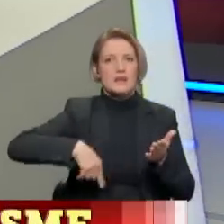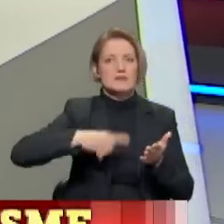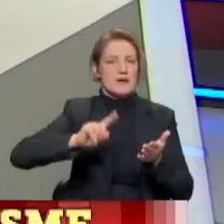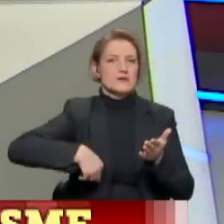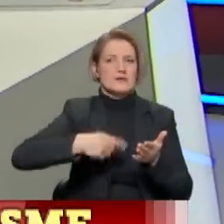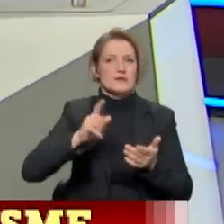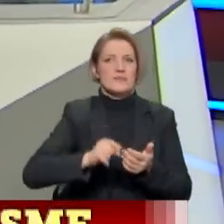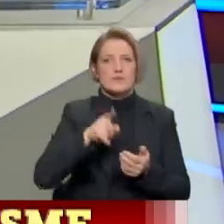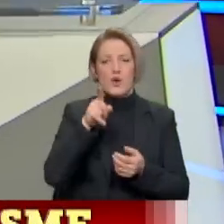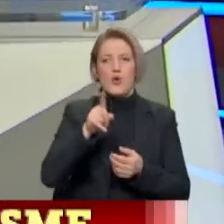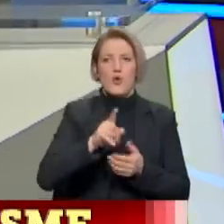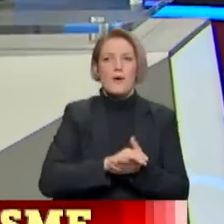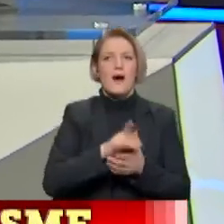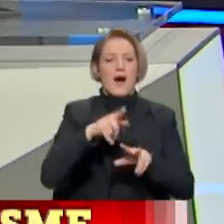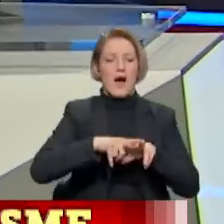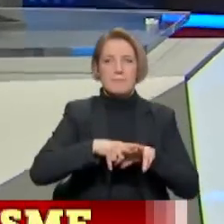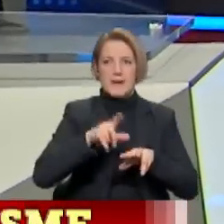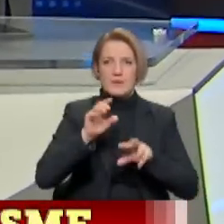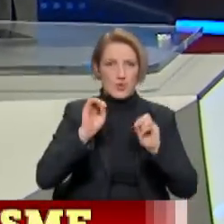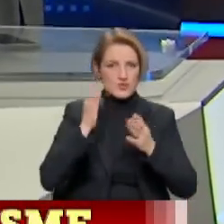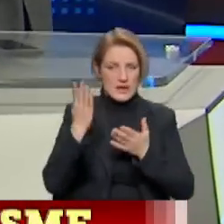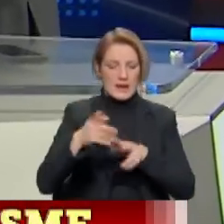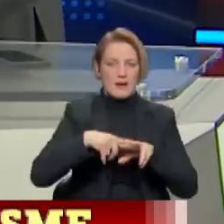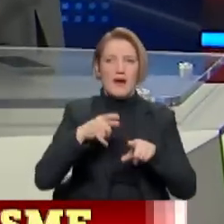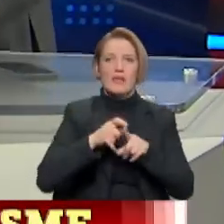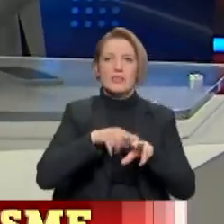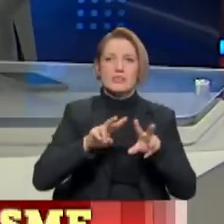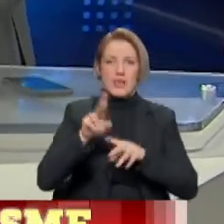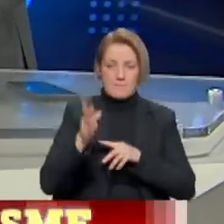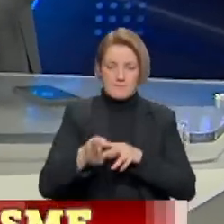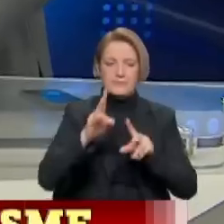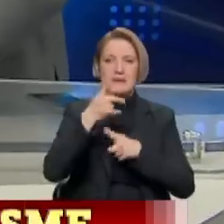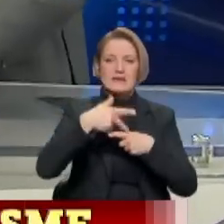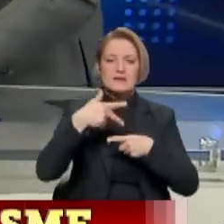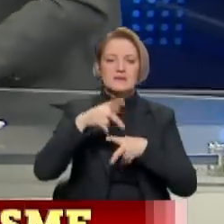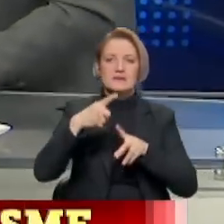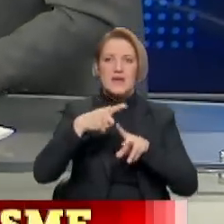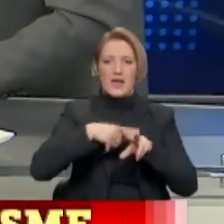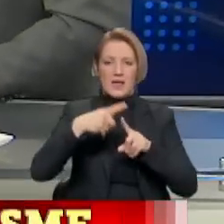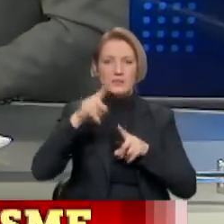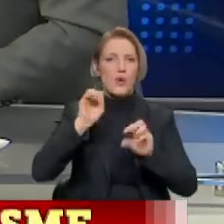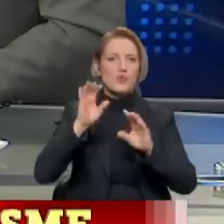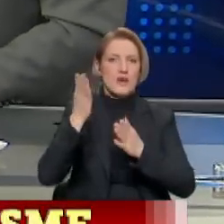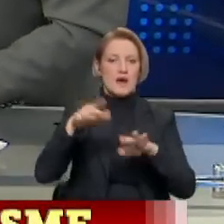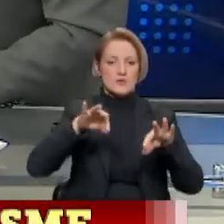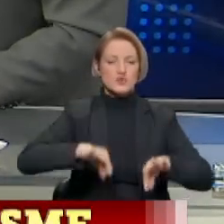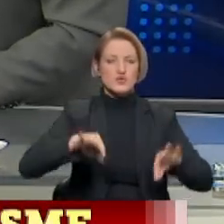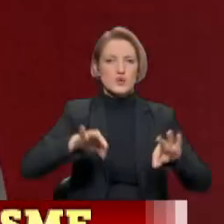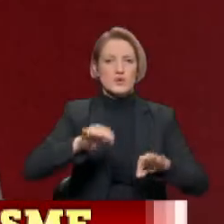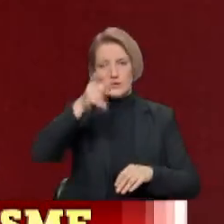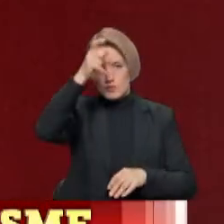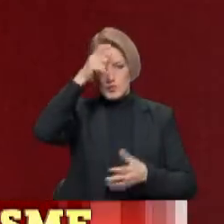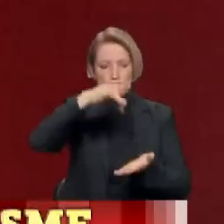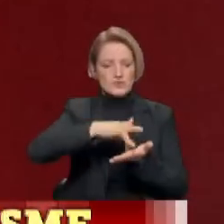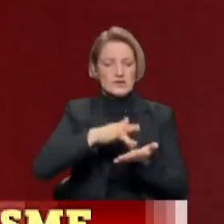Bülent Arınç. Evet. Ve o mütalaaya karşı Ahmet Hoca, Adem Hoca, İzzet Hoca, bu 3 hocamız şu andaki Türk